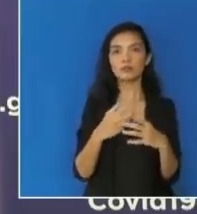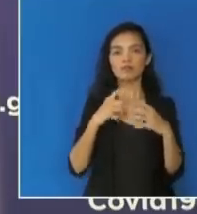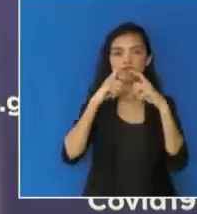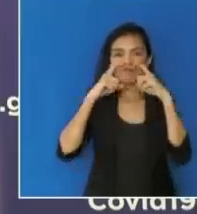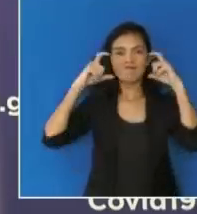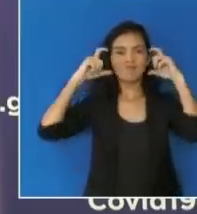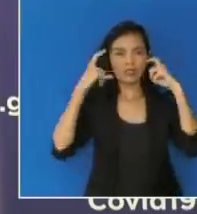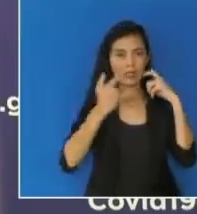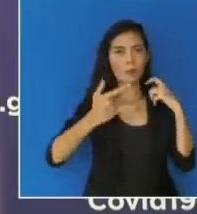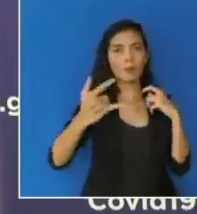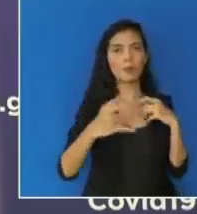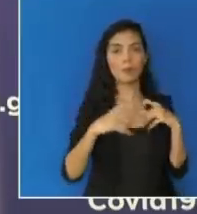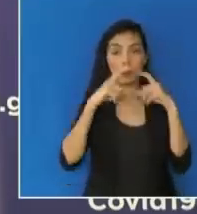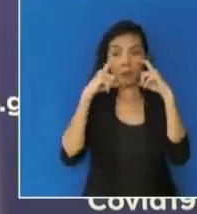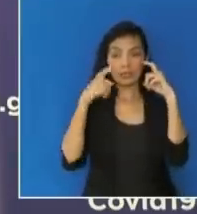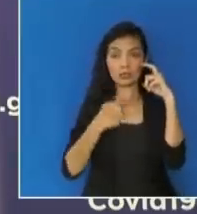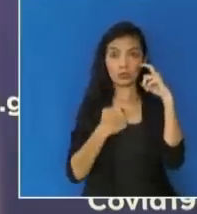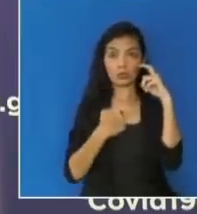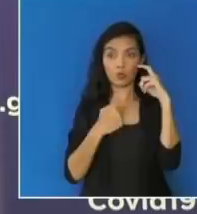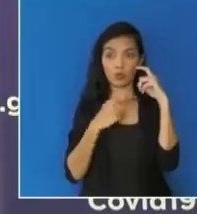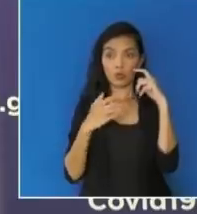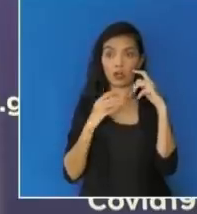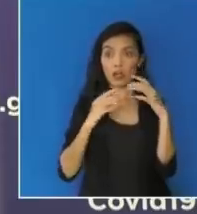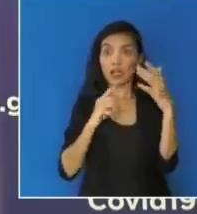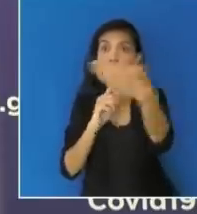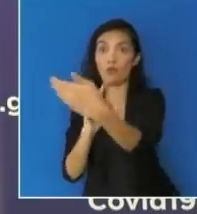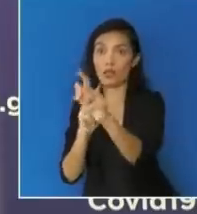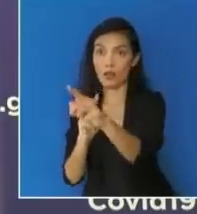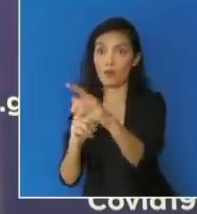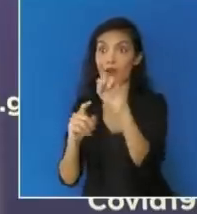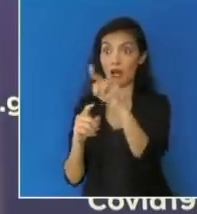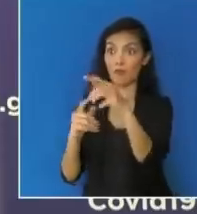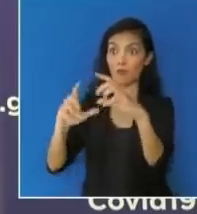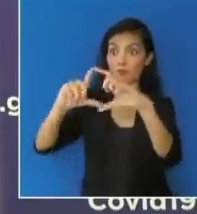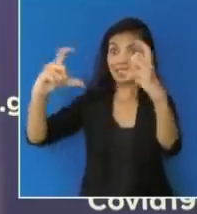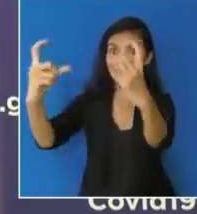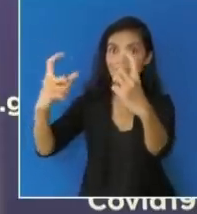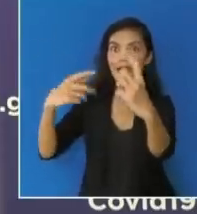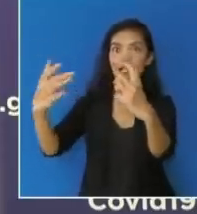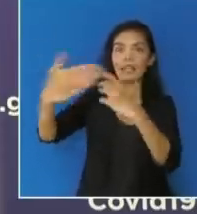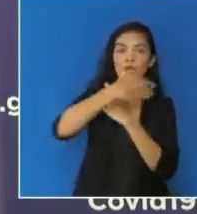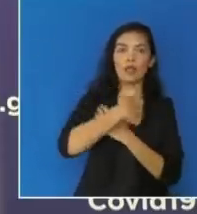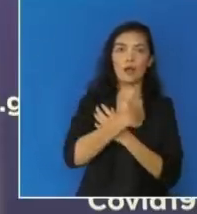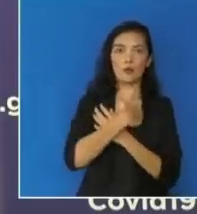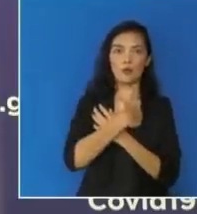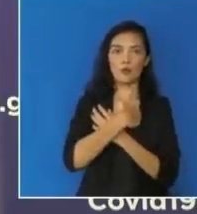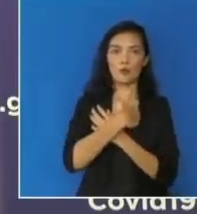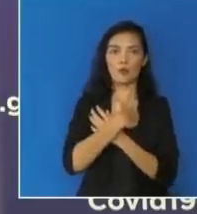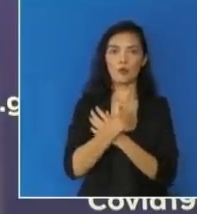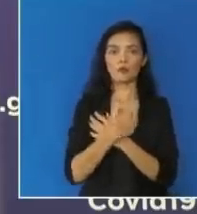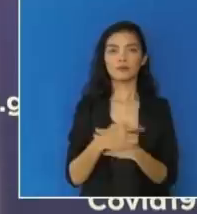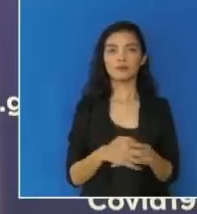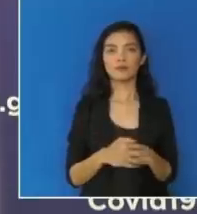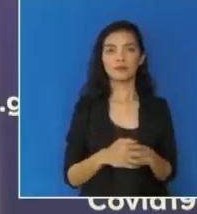masker. Maskerku melindungi kamu, maskermu melindungi aku. Hargai dan bantu mereka